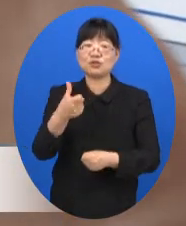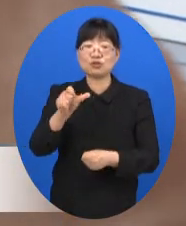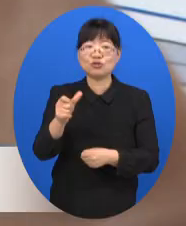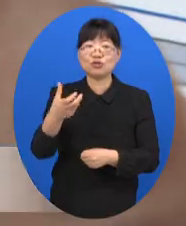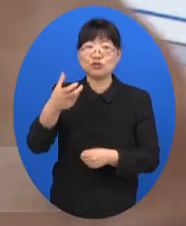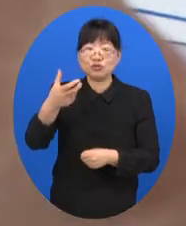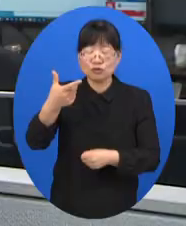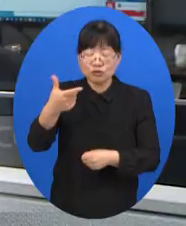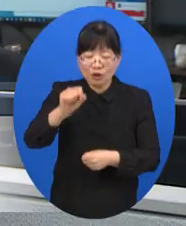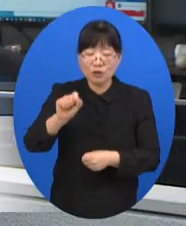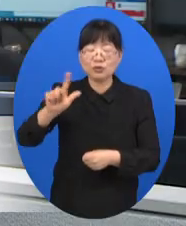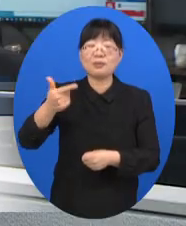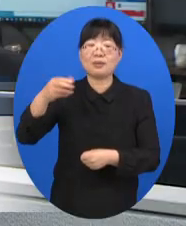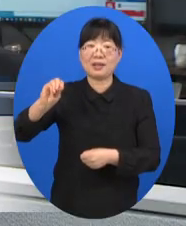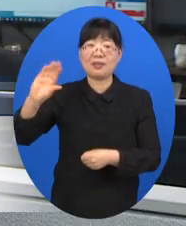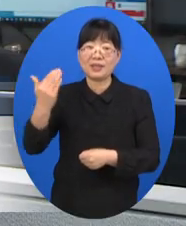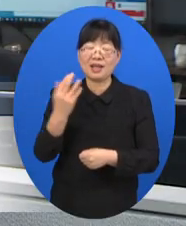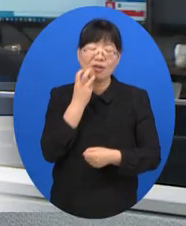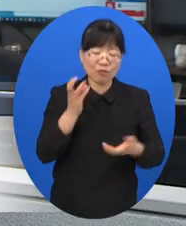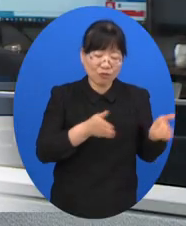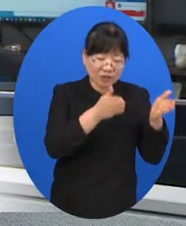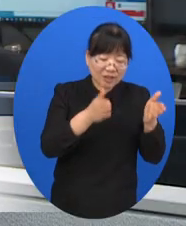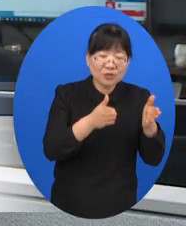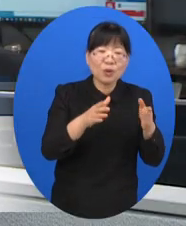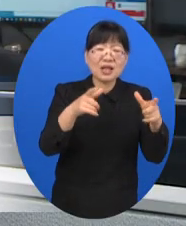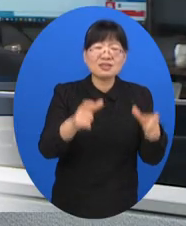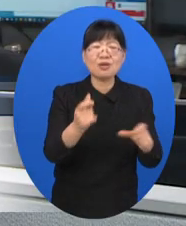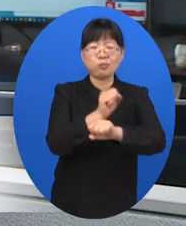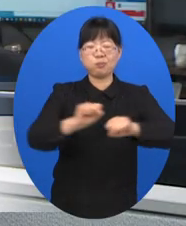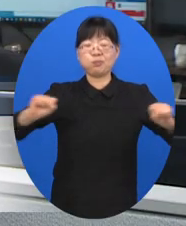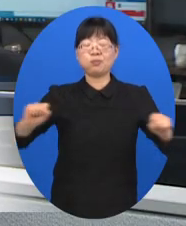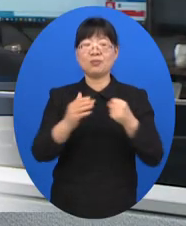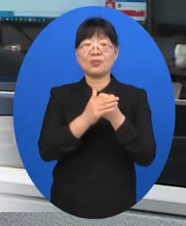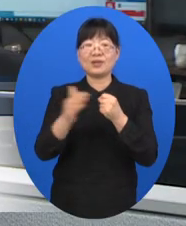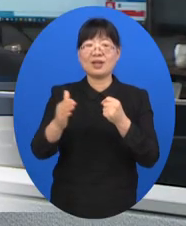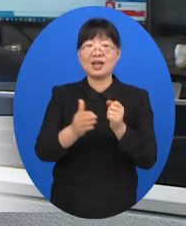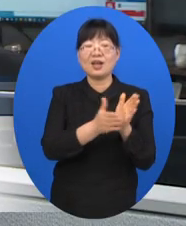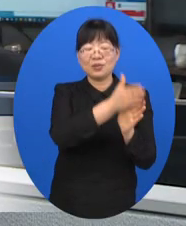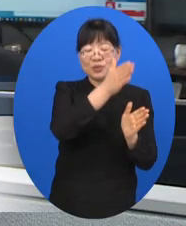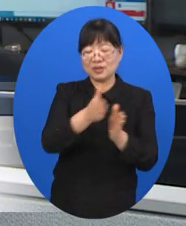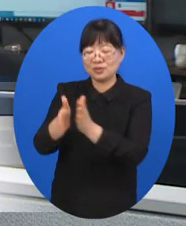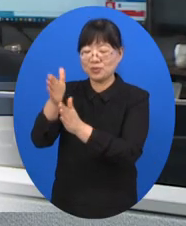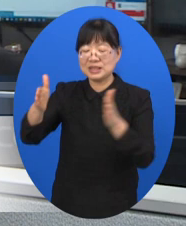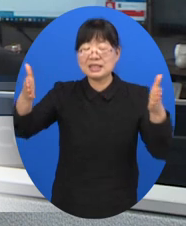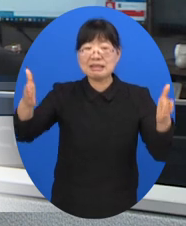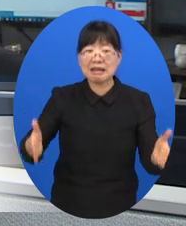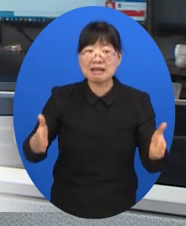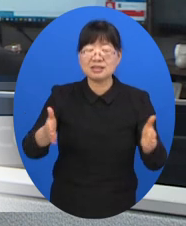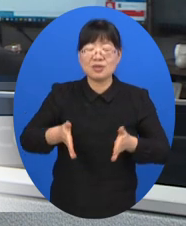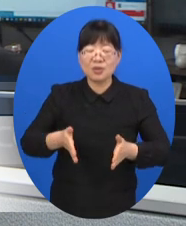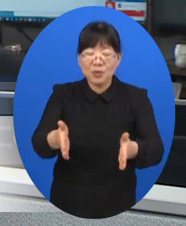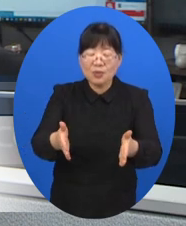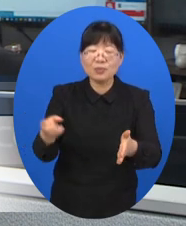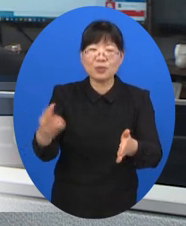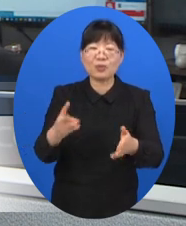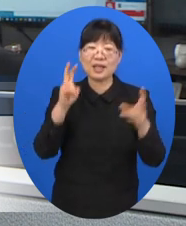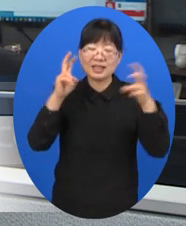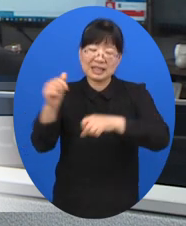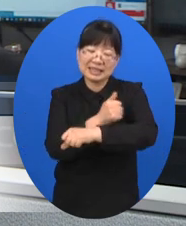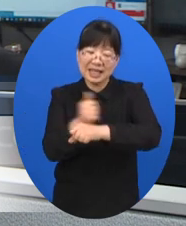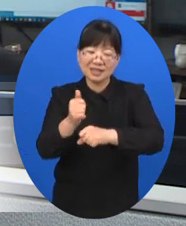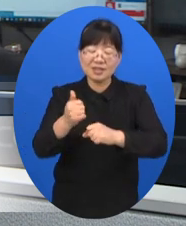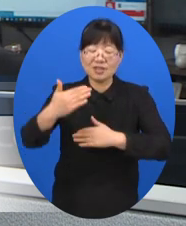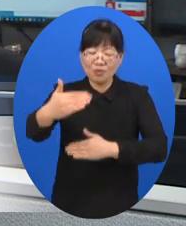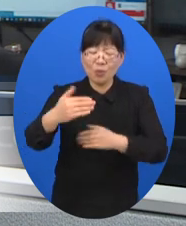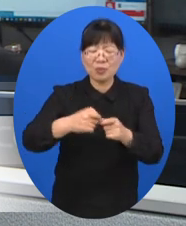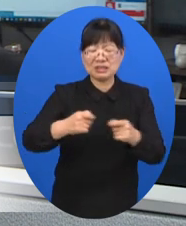원이나 됩니다. 경기도가 워낙 지역이 넓다 보니까 도시와 도시 간의 도로 사이도 있고 출퇴근 시간 거리도